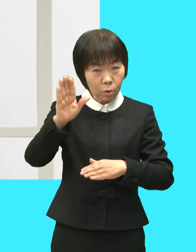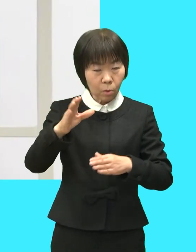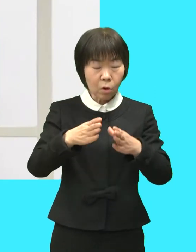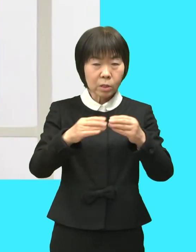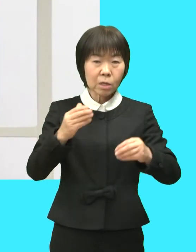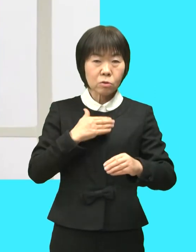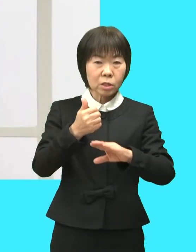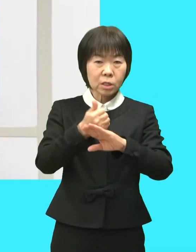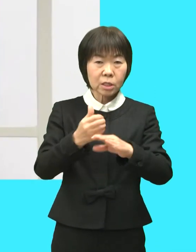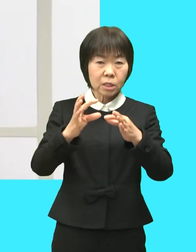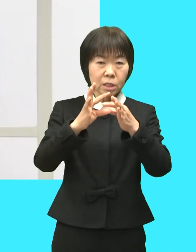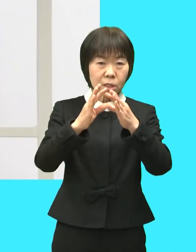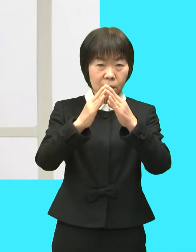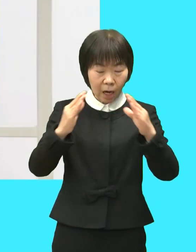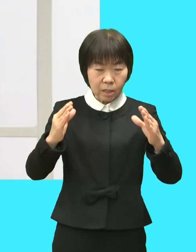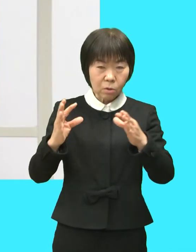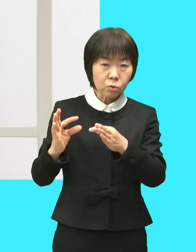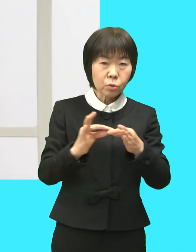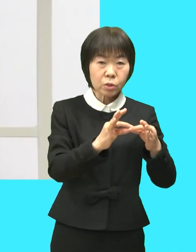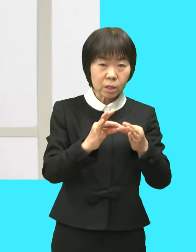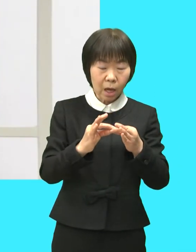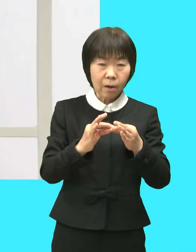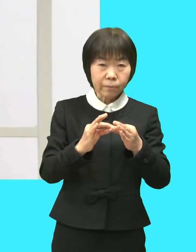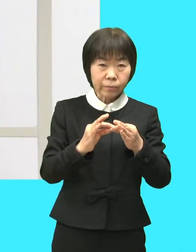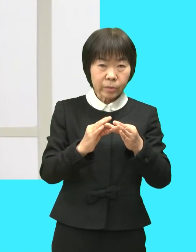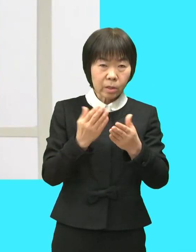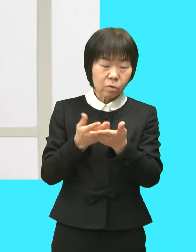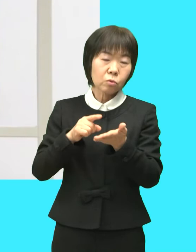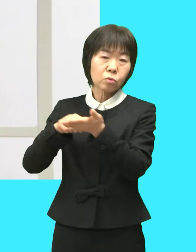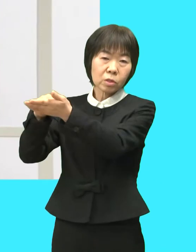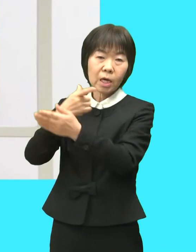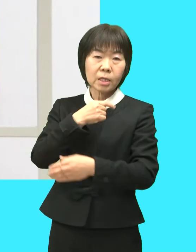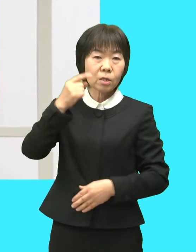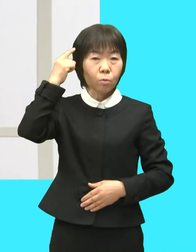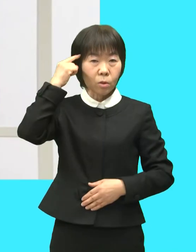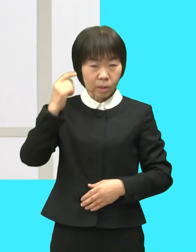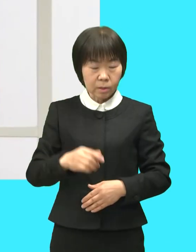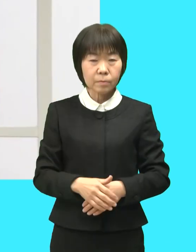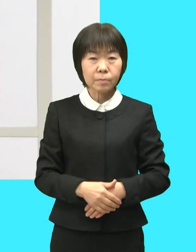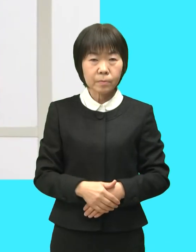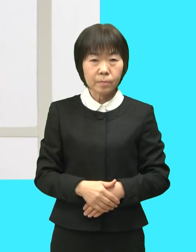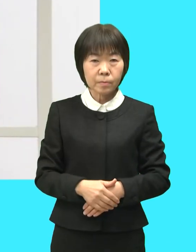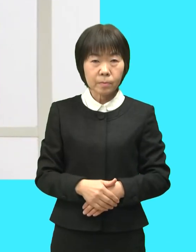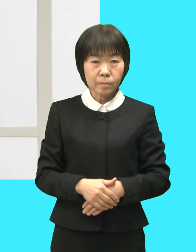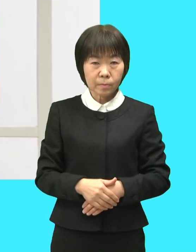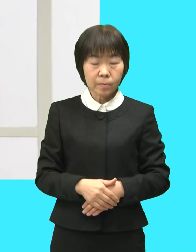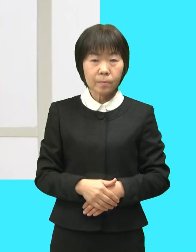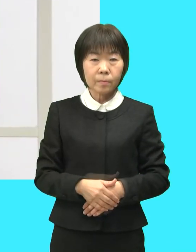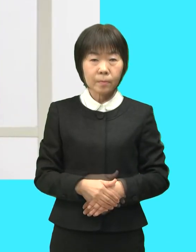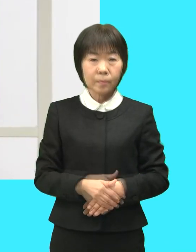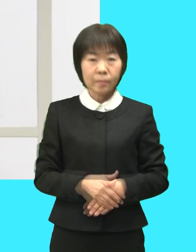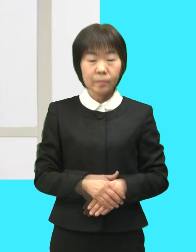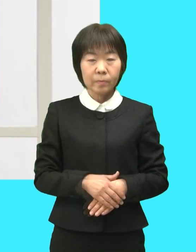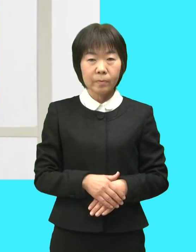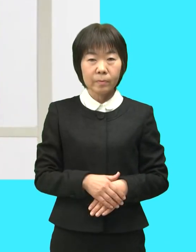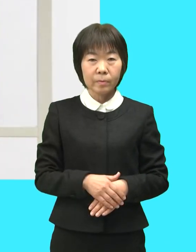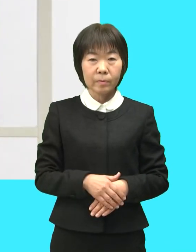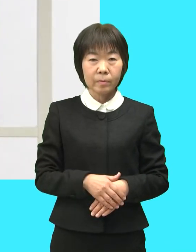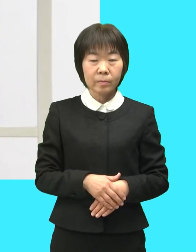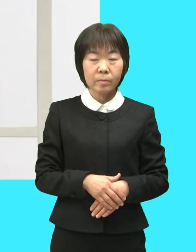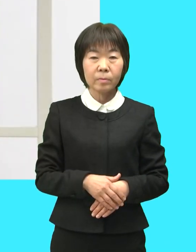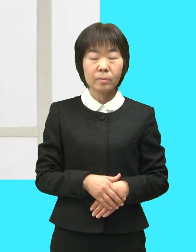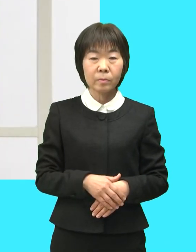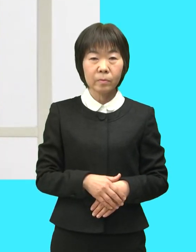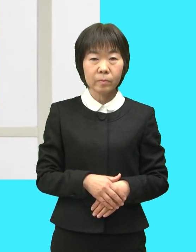全国知事会等を通じて訴えていきたいと思います。 それでは予定の時間となりましたので、 どう